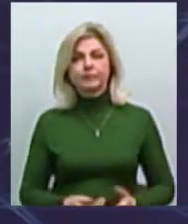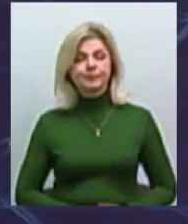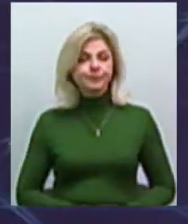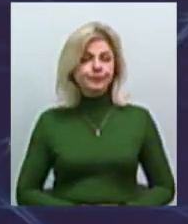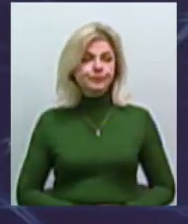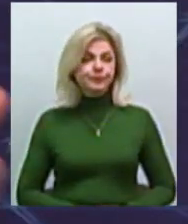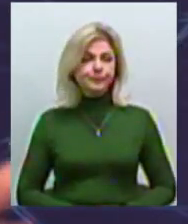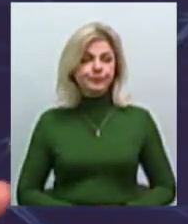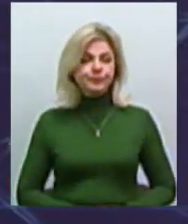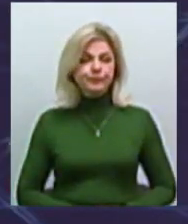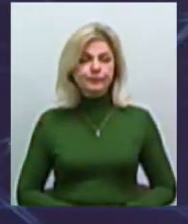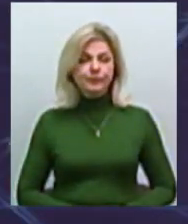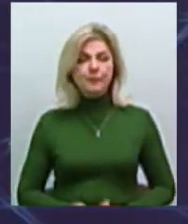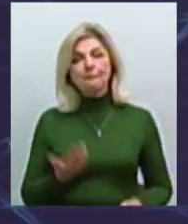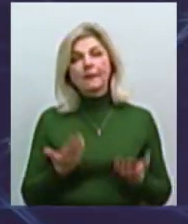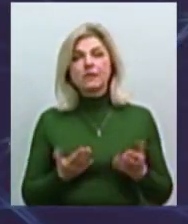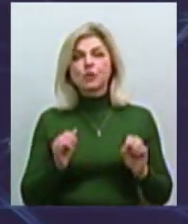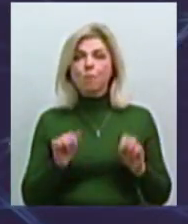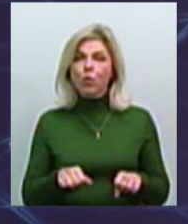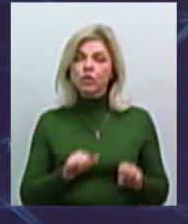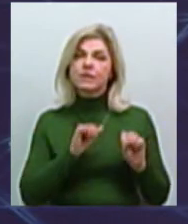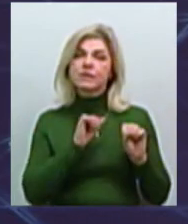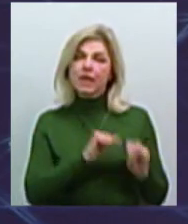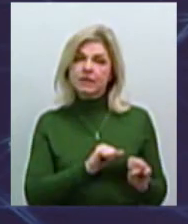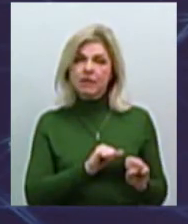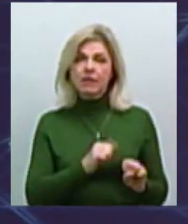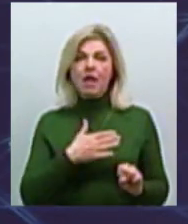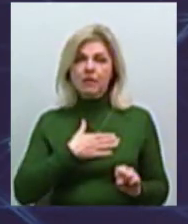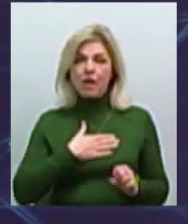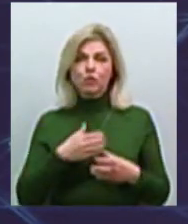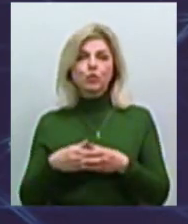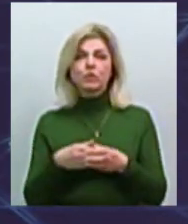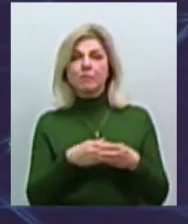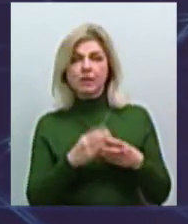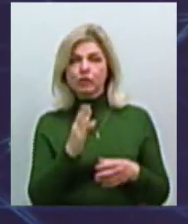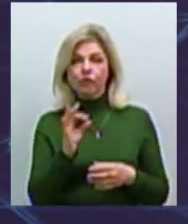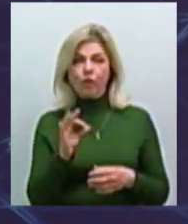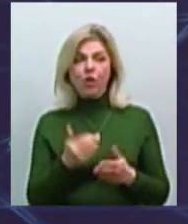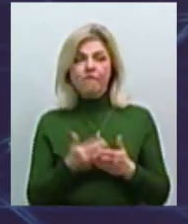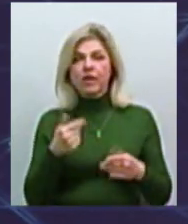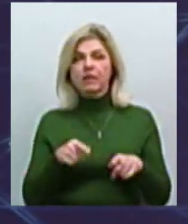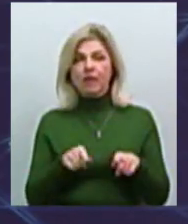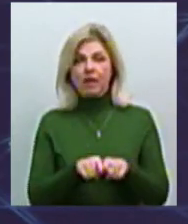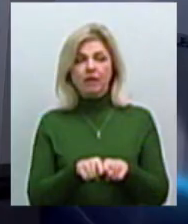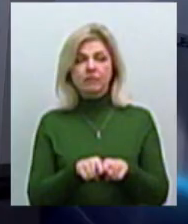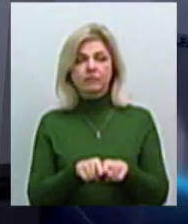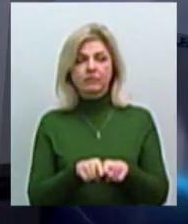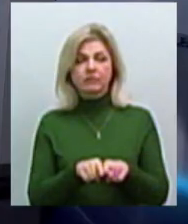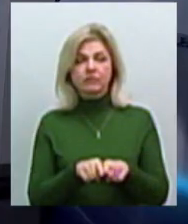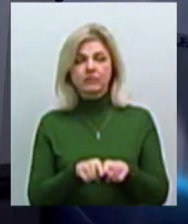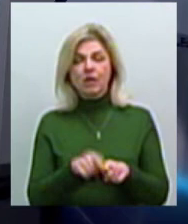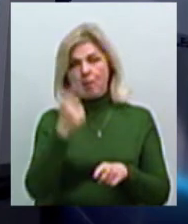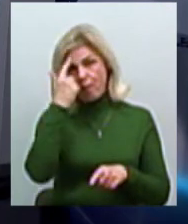Скажіть, будь ласка, Олександр Анатолійович, чи можна захистити все ж таки наше суспільство від таких